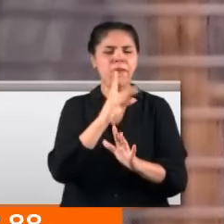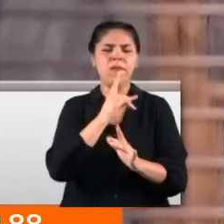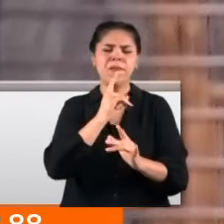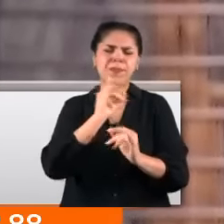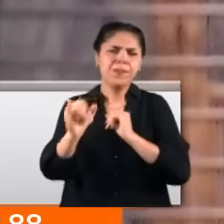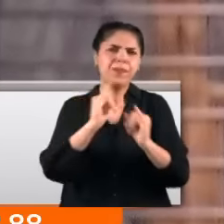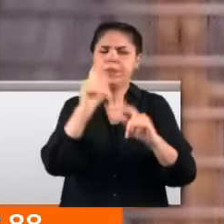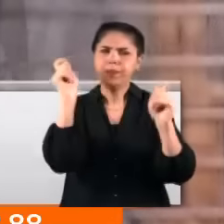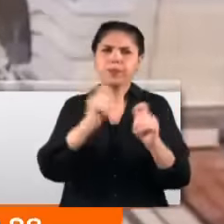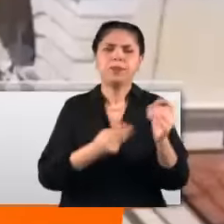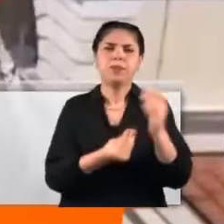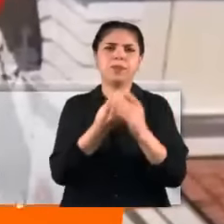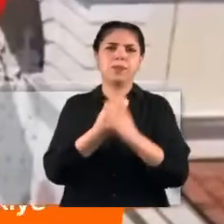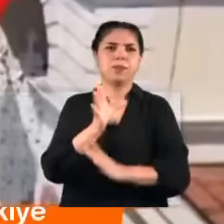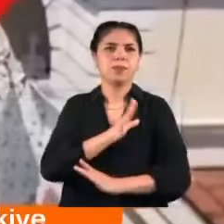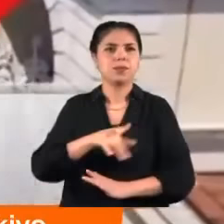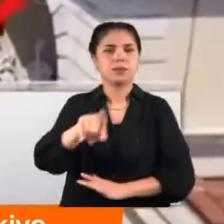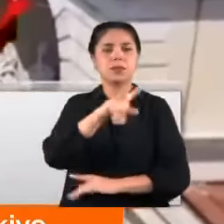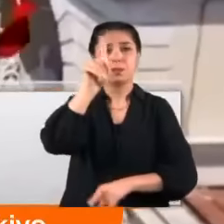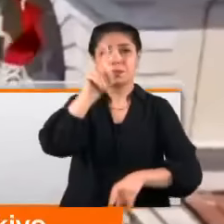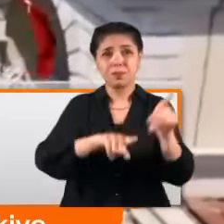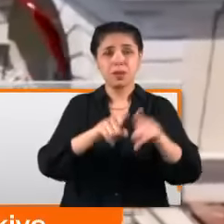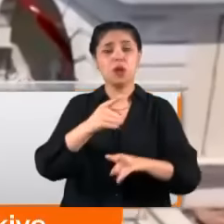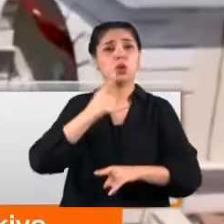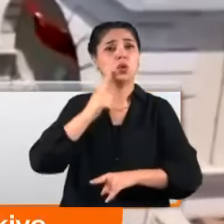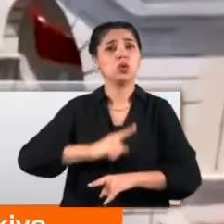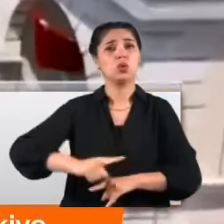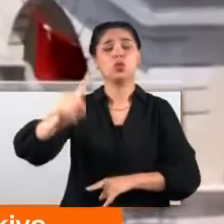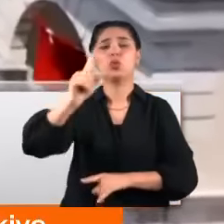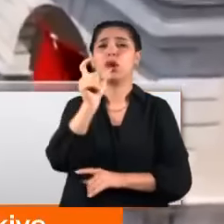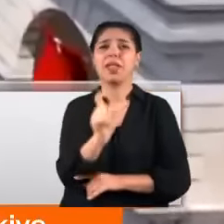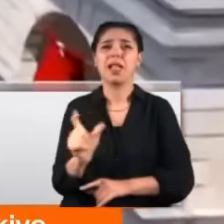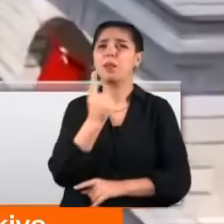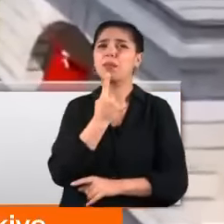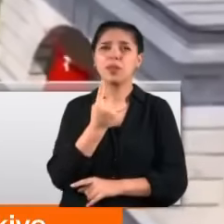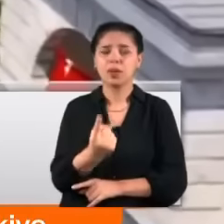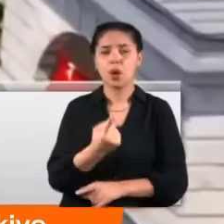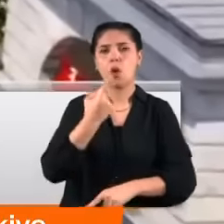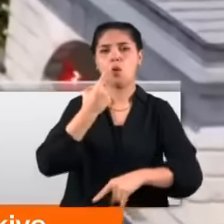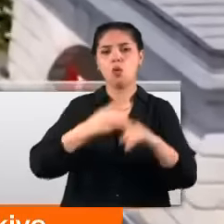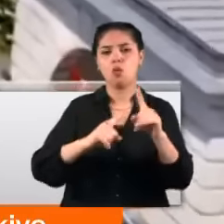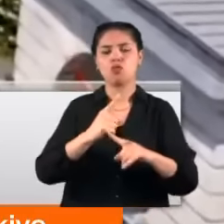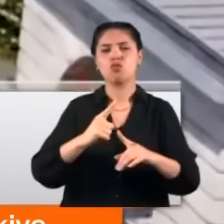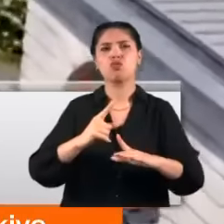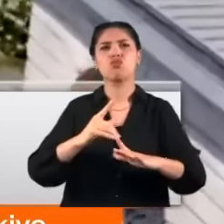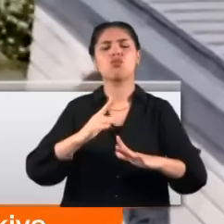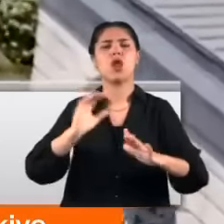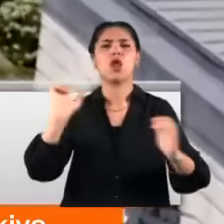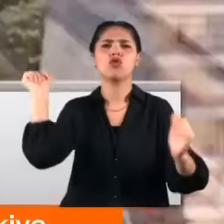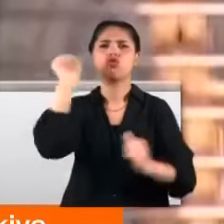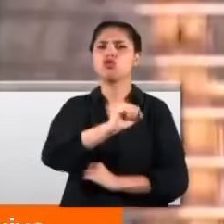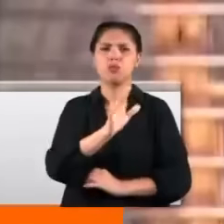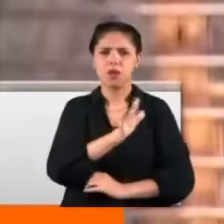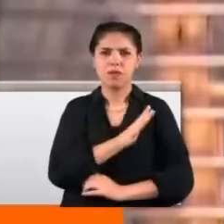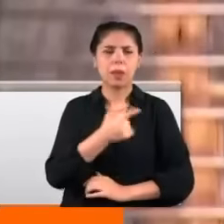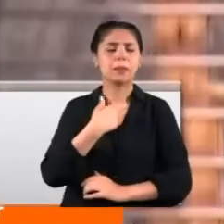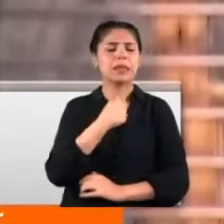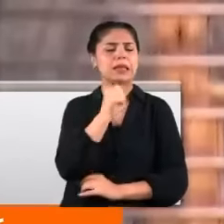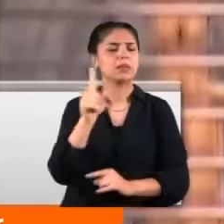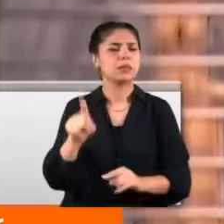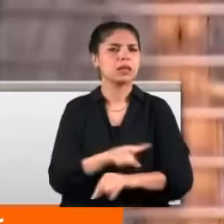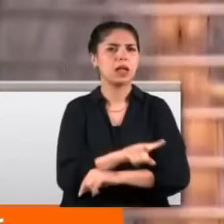iddialarda bulunanlar çıktı. Birileri Cumhuriyet'in arkasına saklanıp Osmanlı karşıtlığı yaparken biz hiçbir